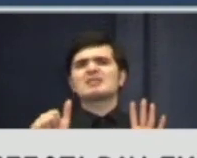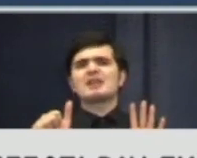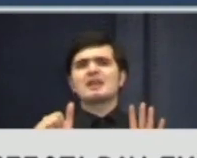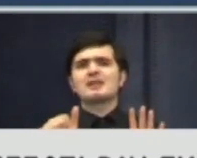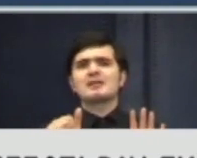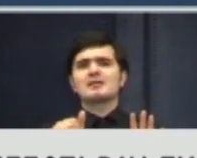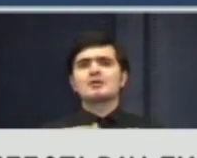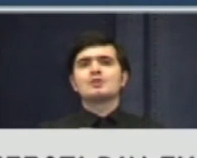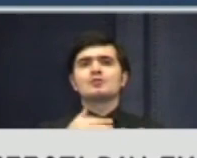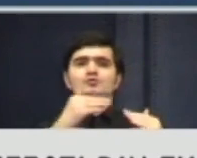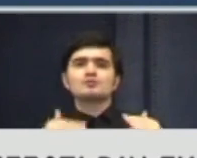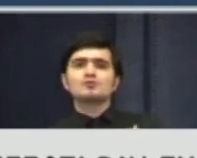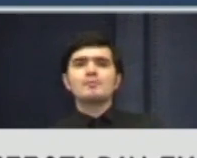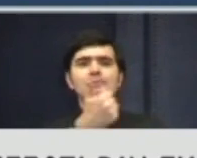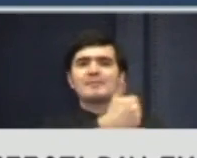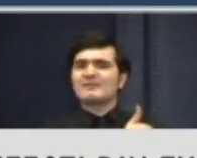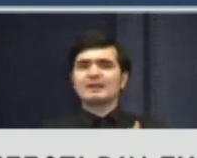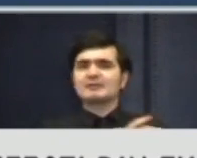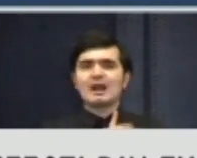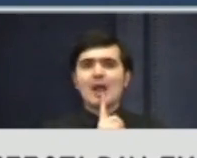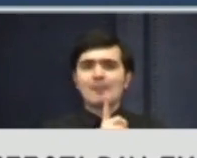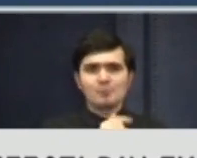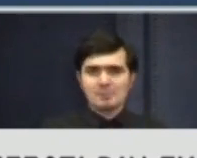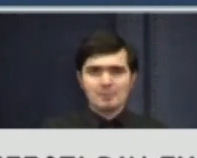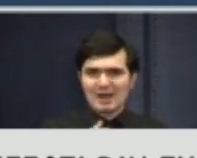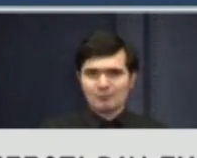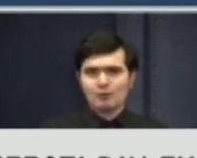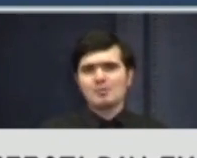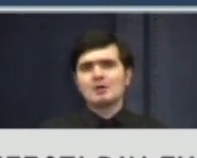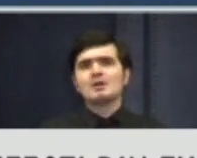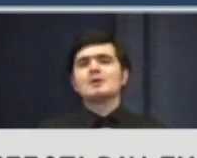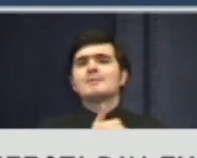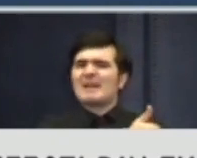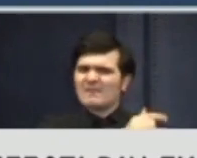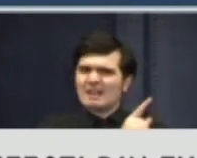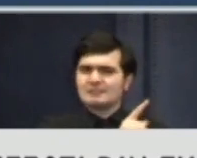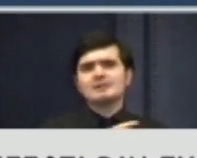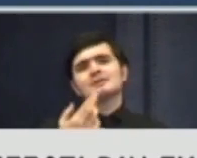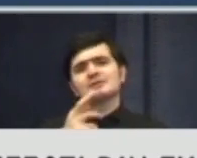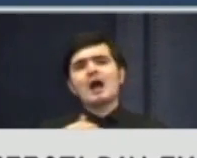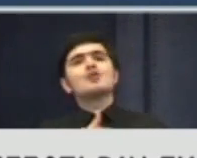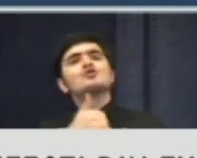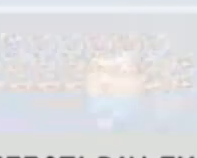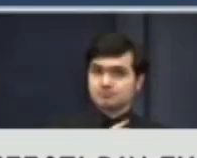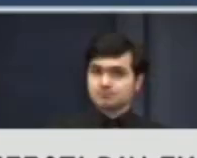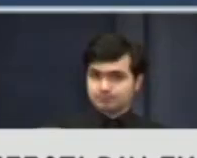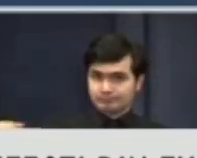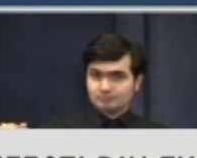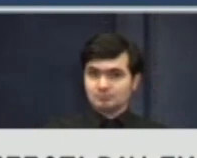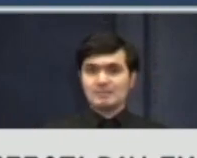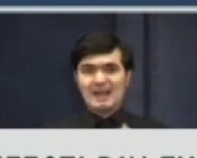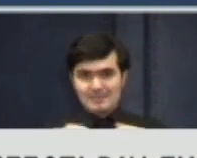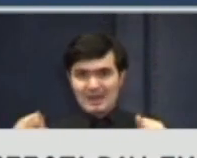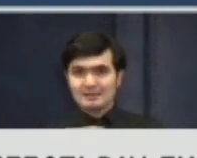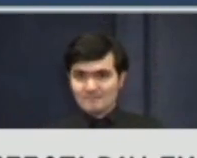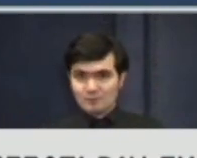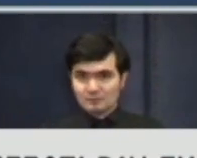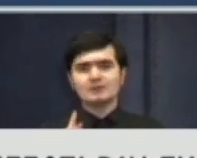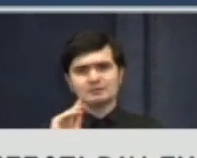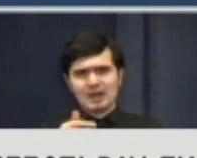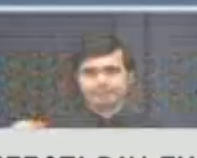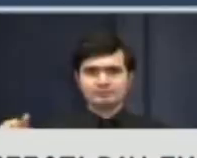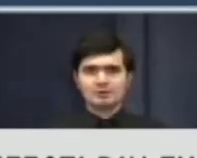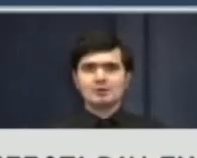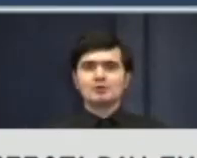De 6 prefecți nu au fost numiți, acolo subprefecții vor prelua atributele acestea până la numirea prefecților. A fost eliberat din funcție